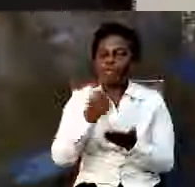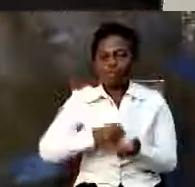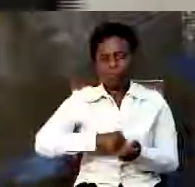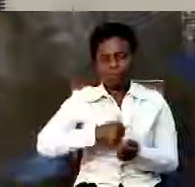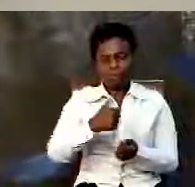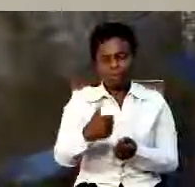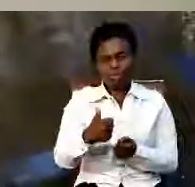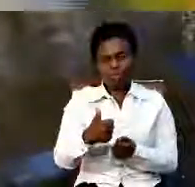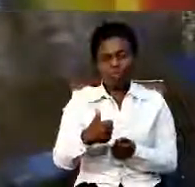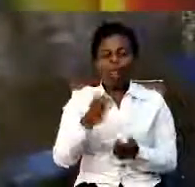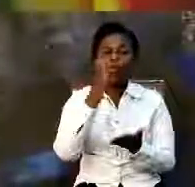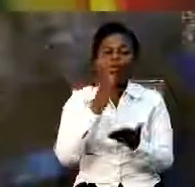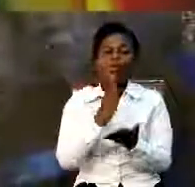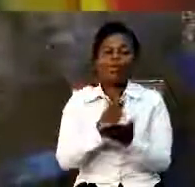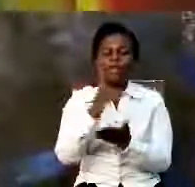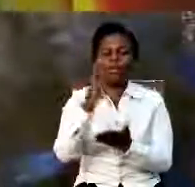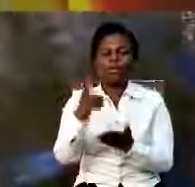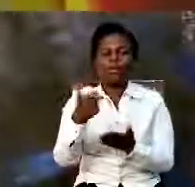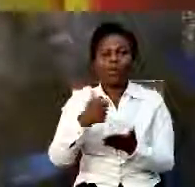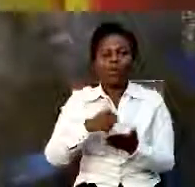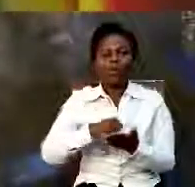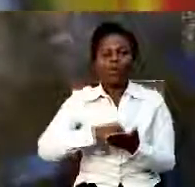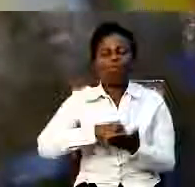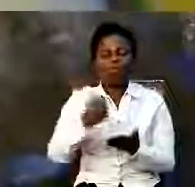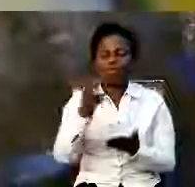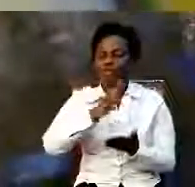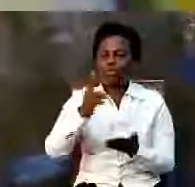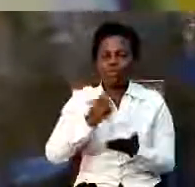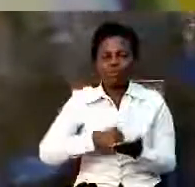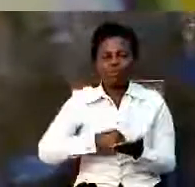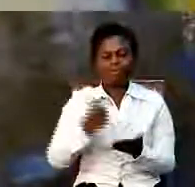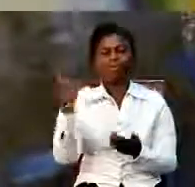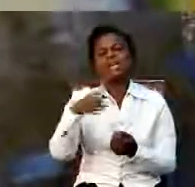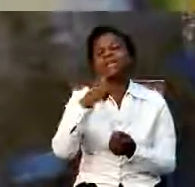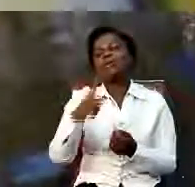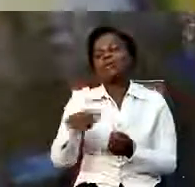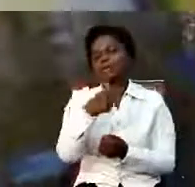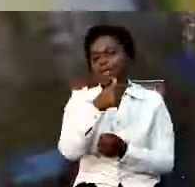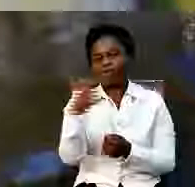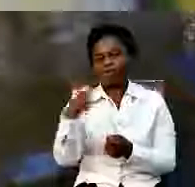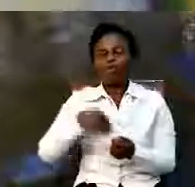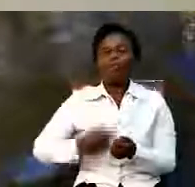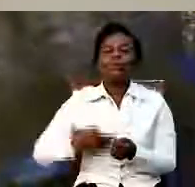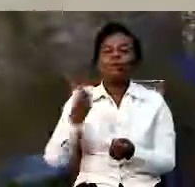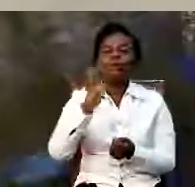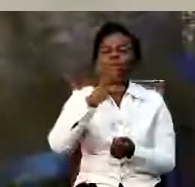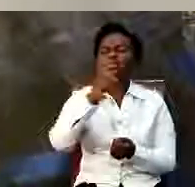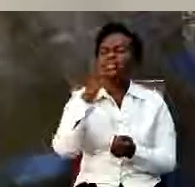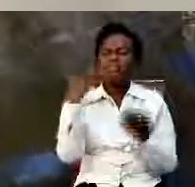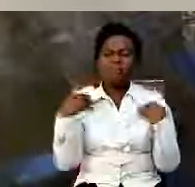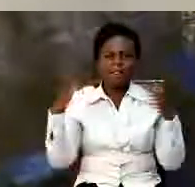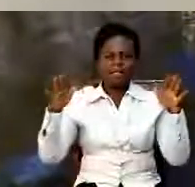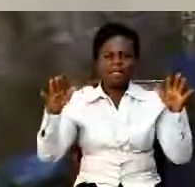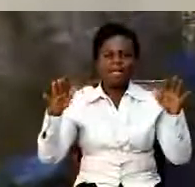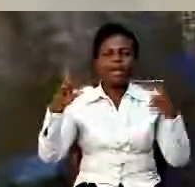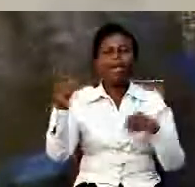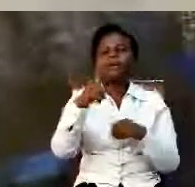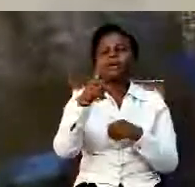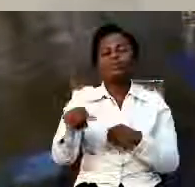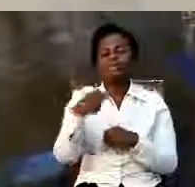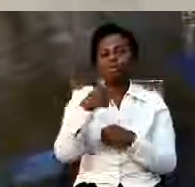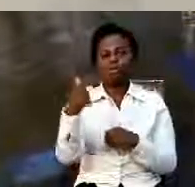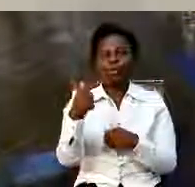usipomruhusu, ukweli ni kwamba umruhusu simruhusu, atakosea. Mke wako sio malaika, atakosea. Kwa hiyo